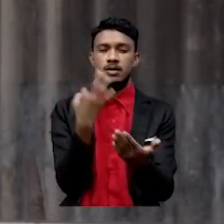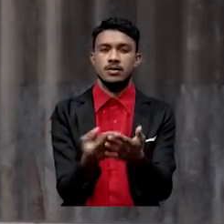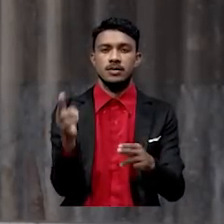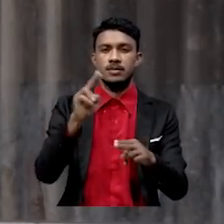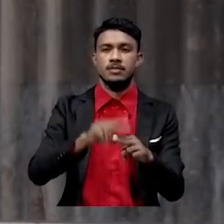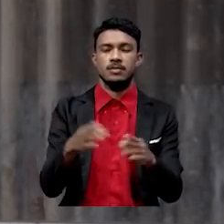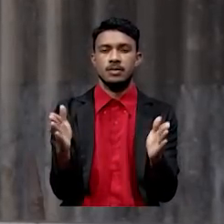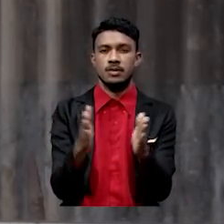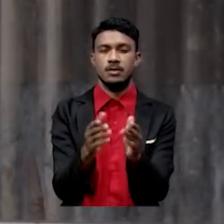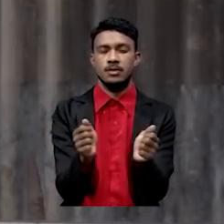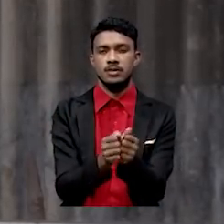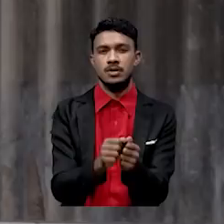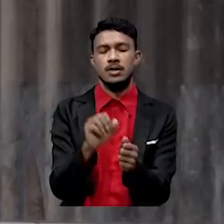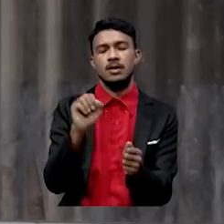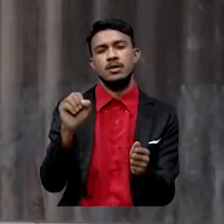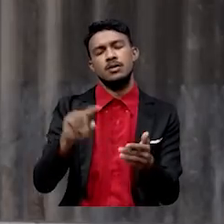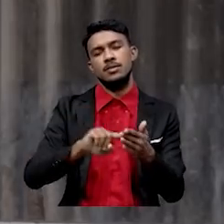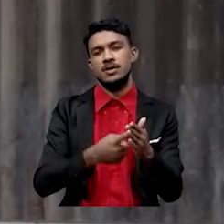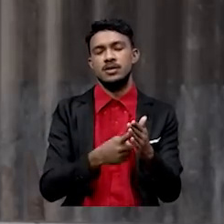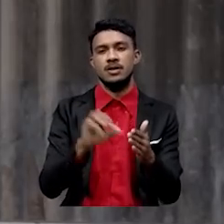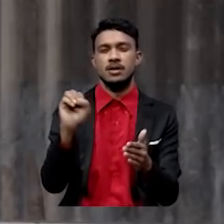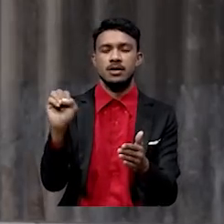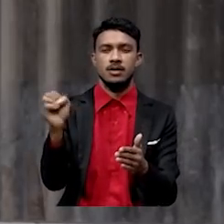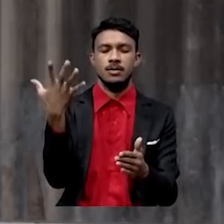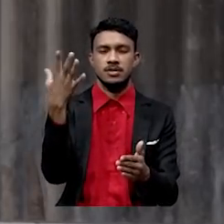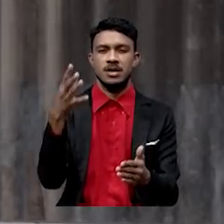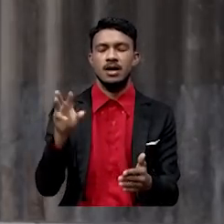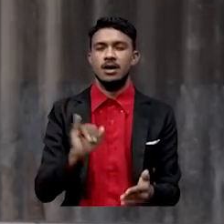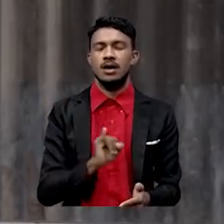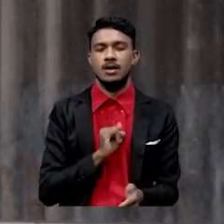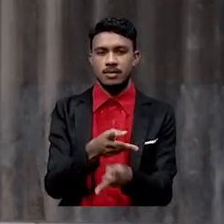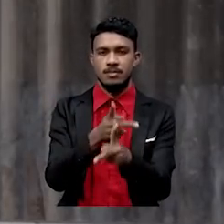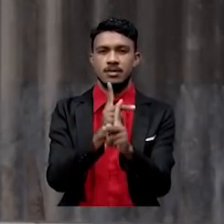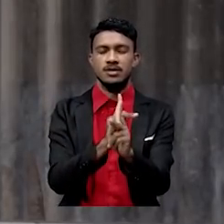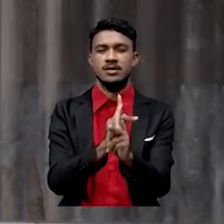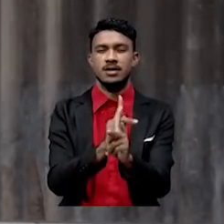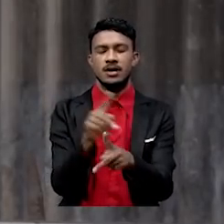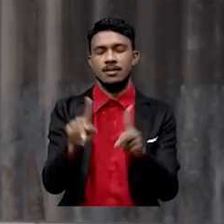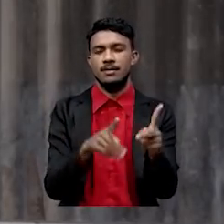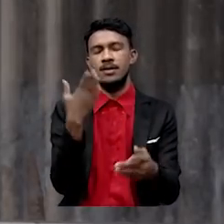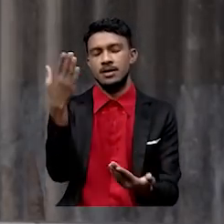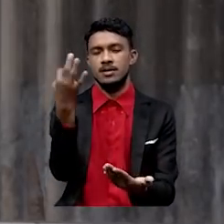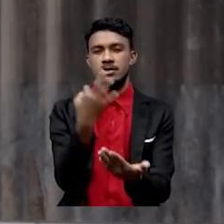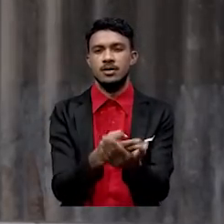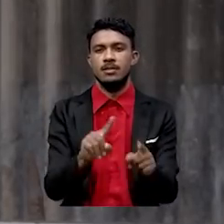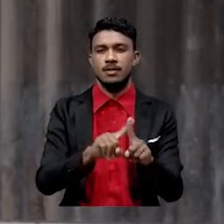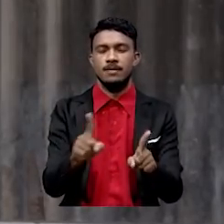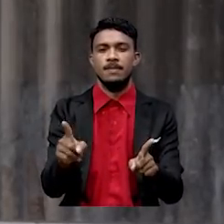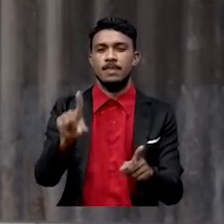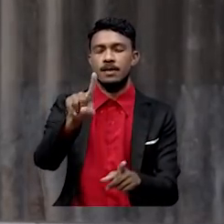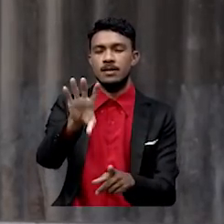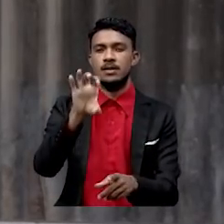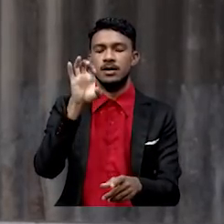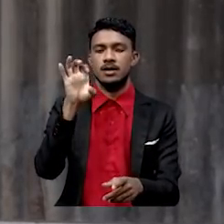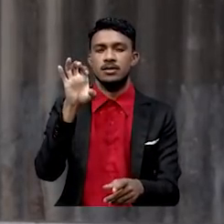baring aku saya $5. Depois lá tô, há empresa tá na manhã. Mas e am pendi será será do nha espaço te vai